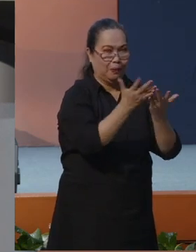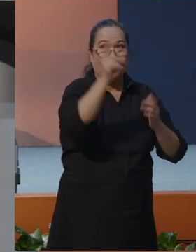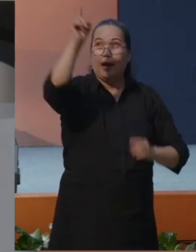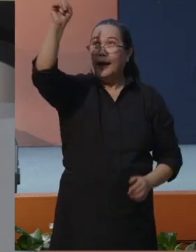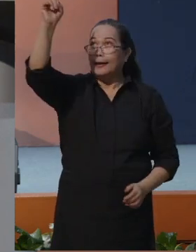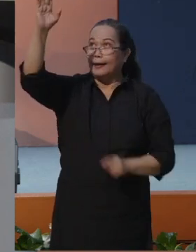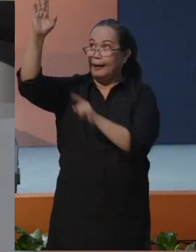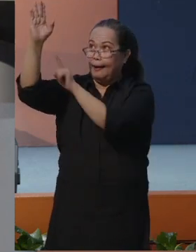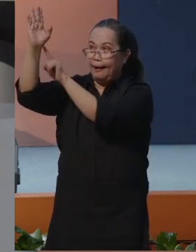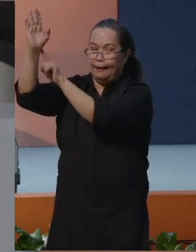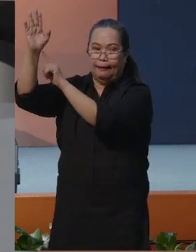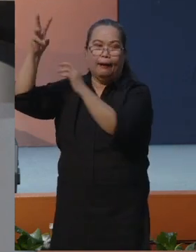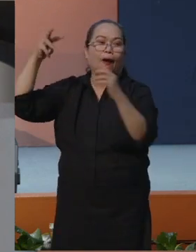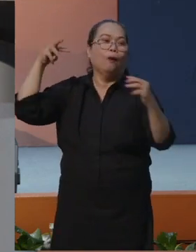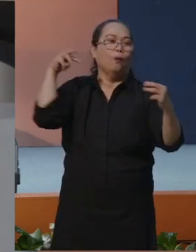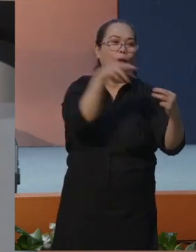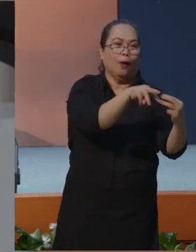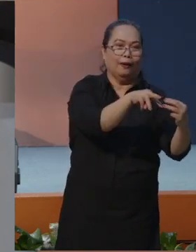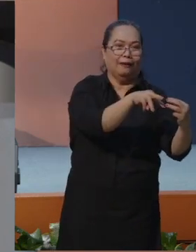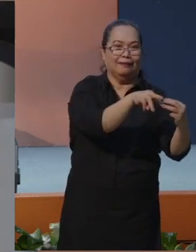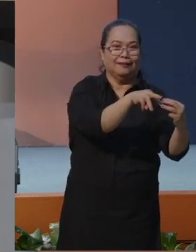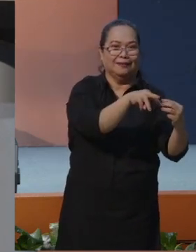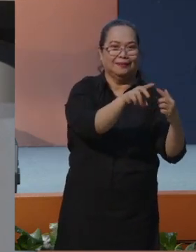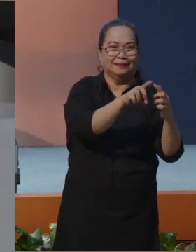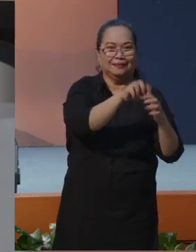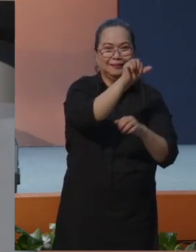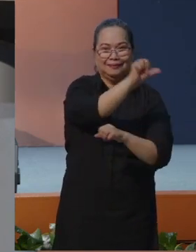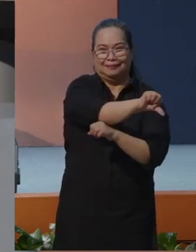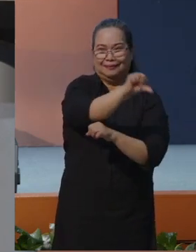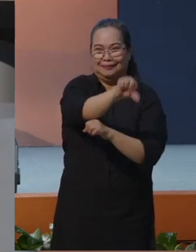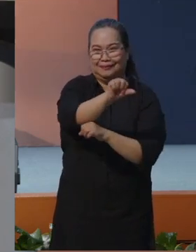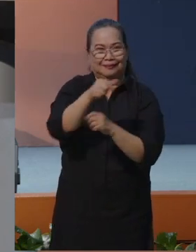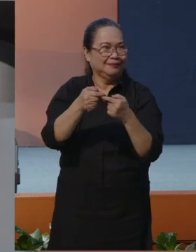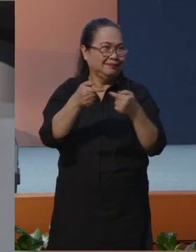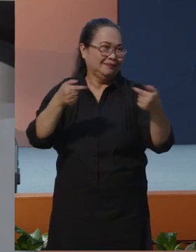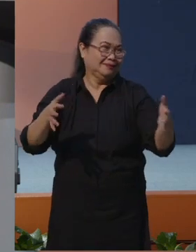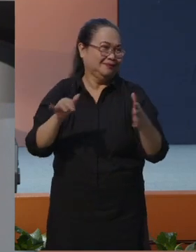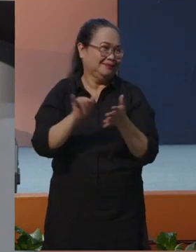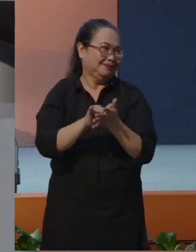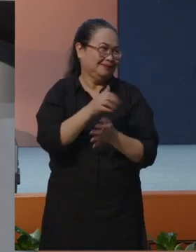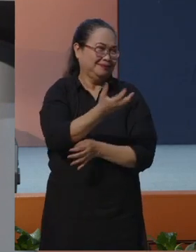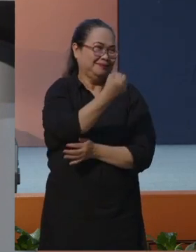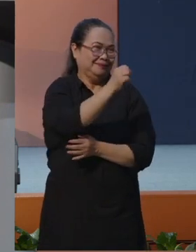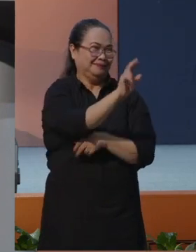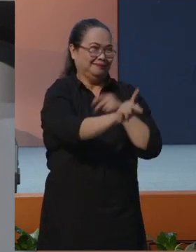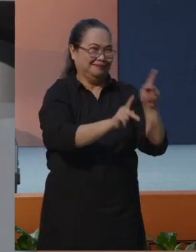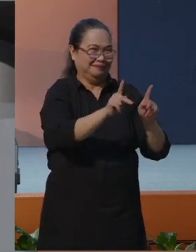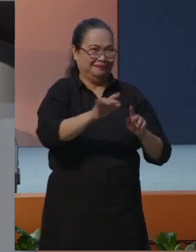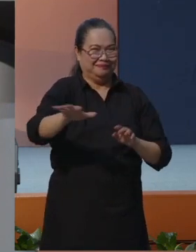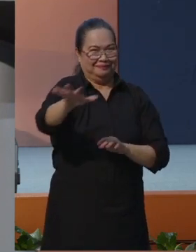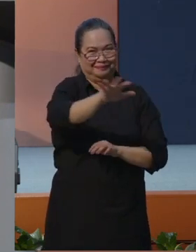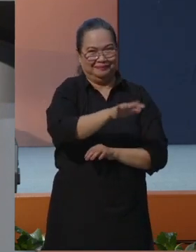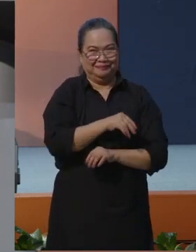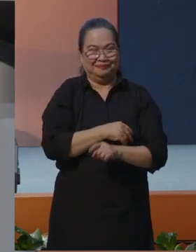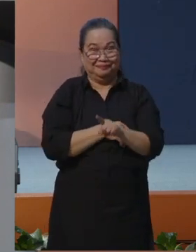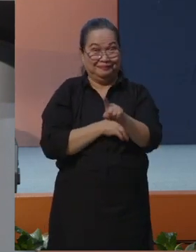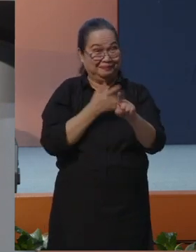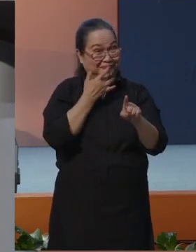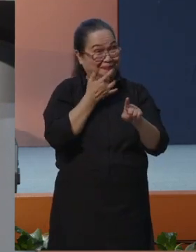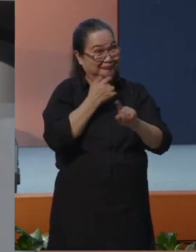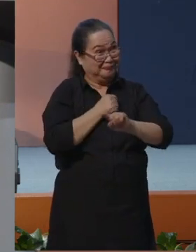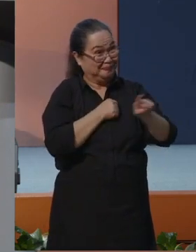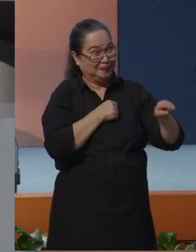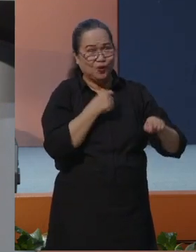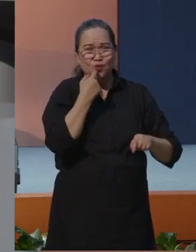ang nakikipaglaban sa mga katunggali at kaaway ng kanyang mga hinirang. Sino ba yun